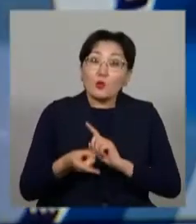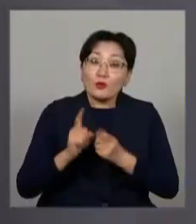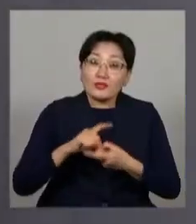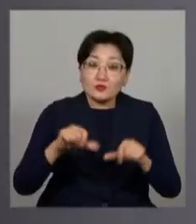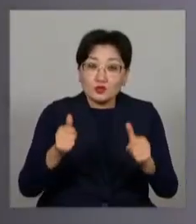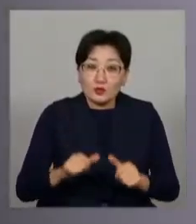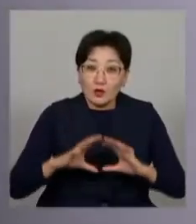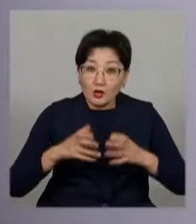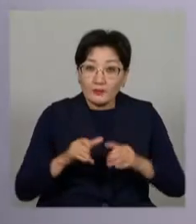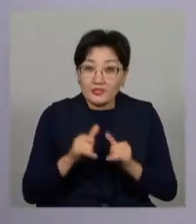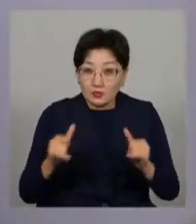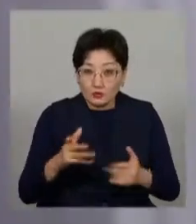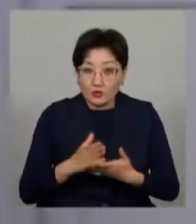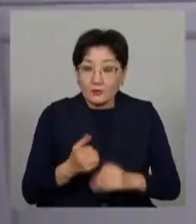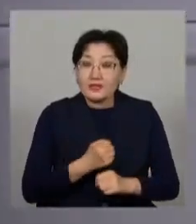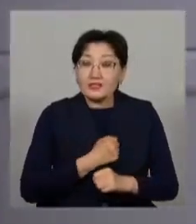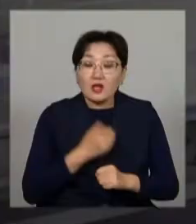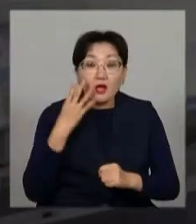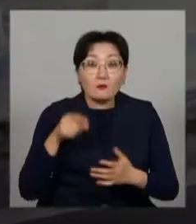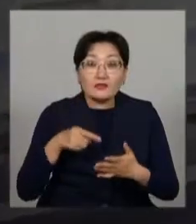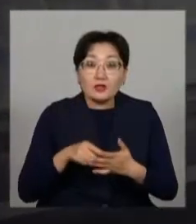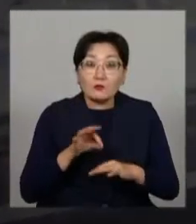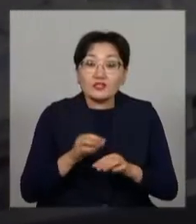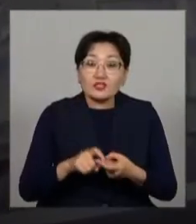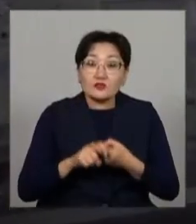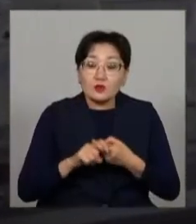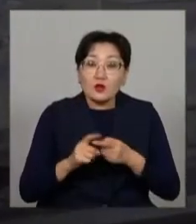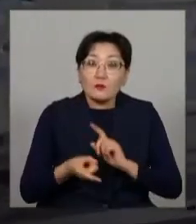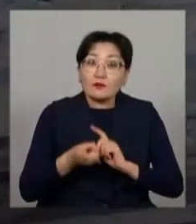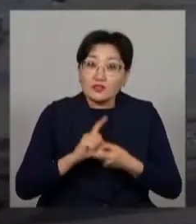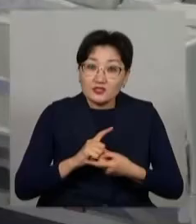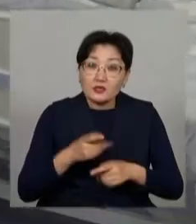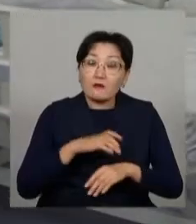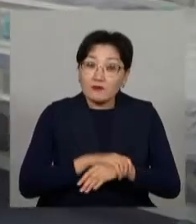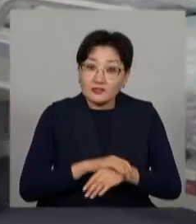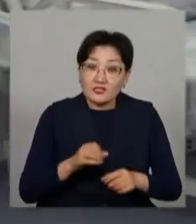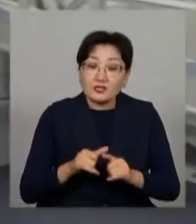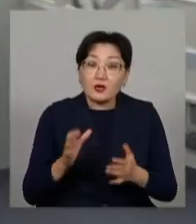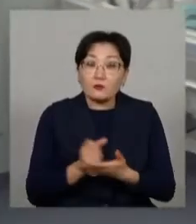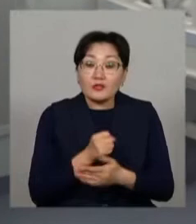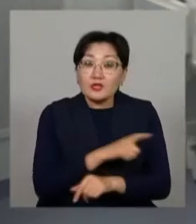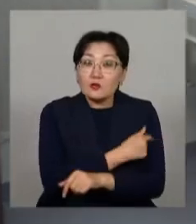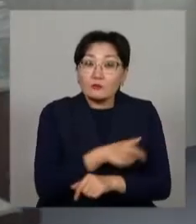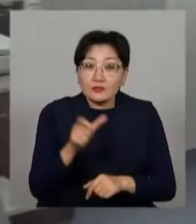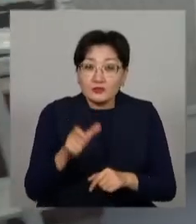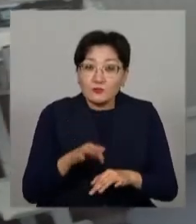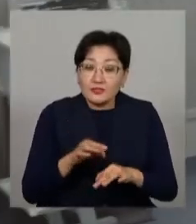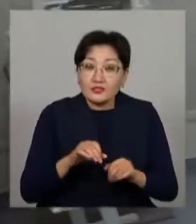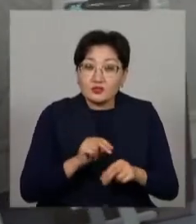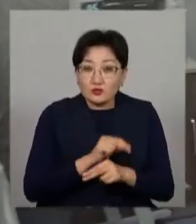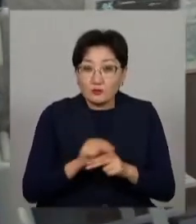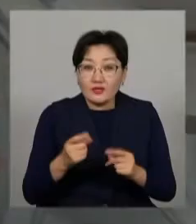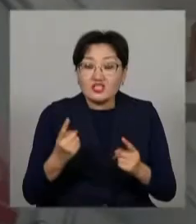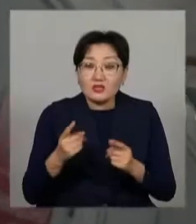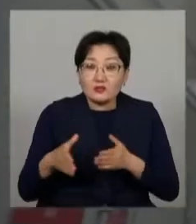түрі әлемде таралып жатыр. Өкінішке қарай Алматыда да індеттің тың түрі табылды. Сондықтан ақылаттылар аурудан арылудың ендігі